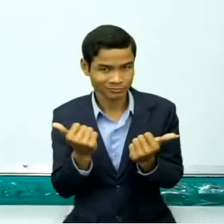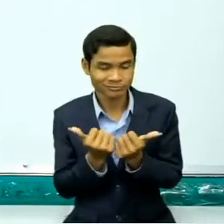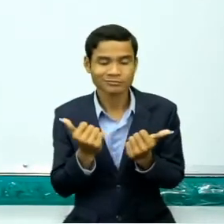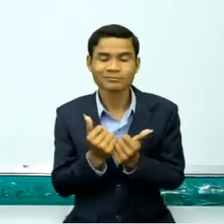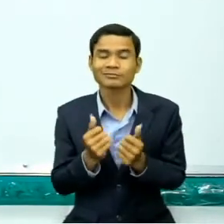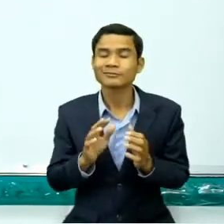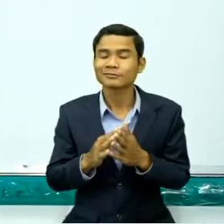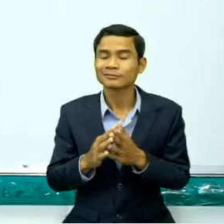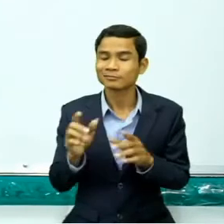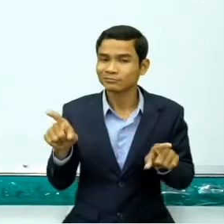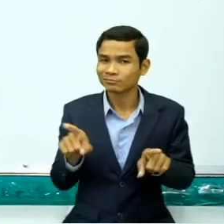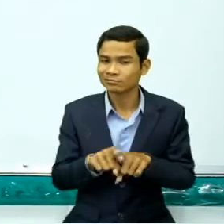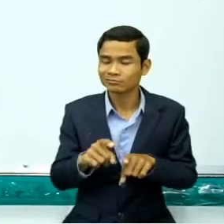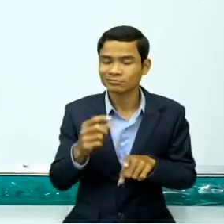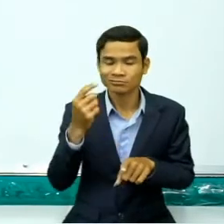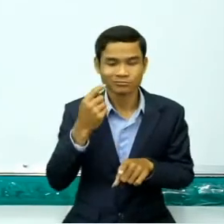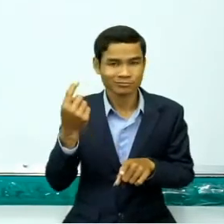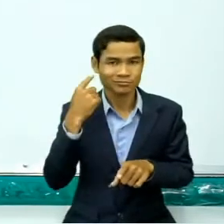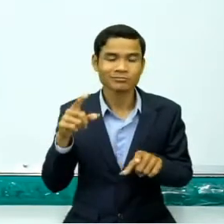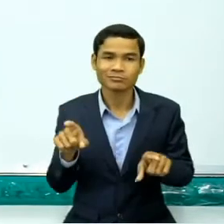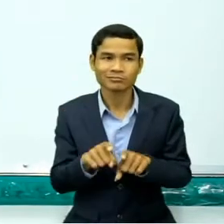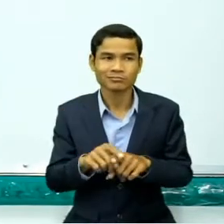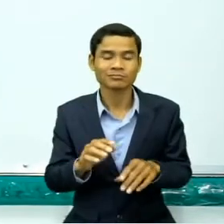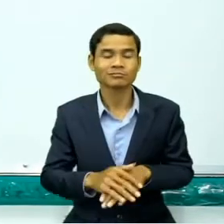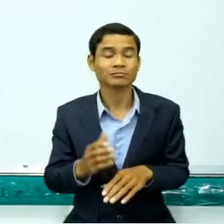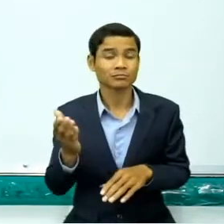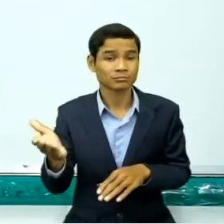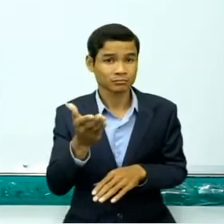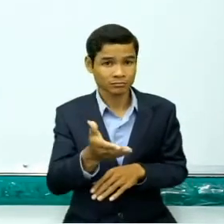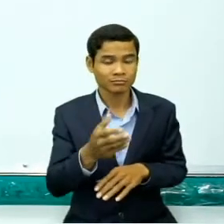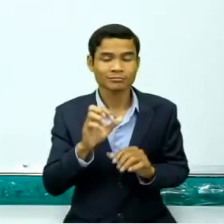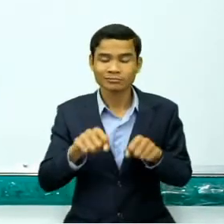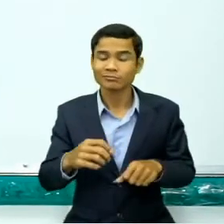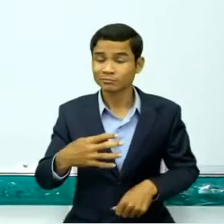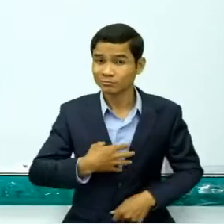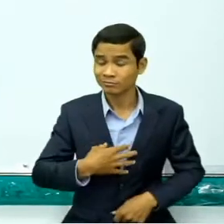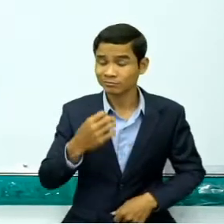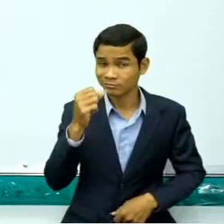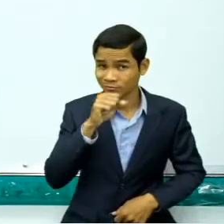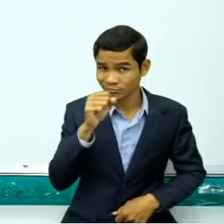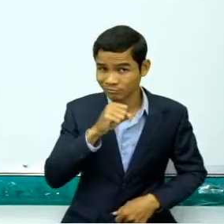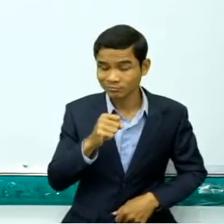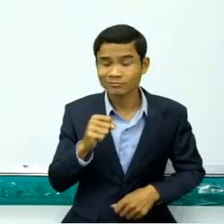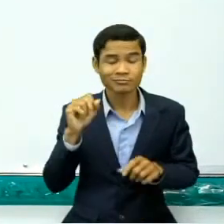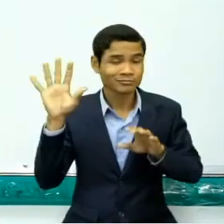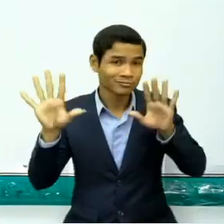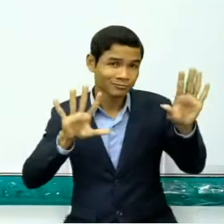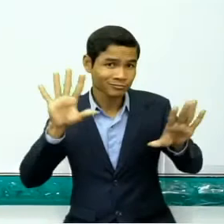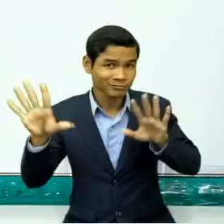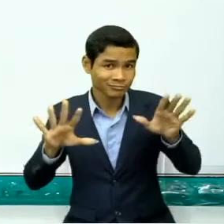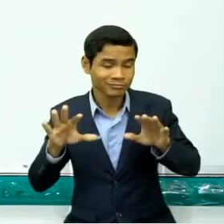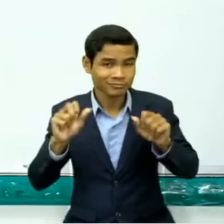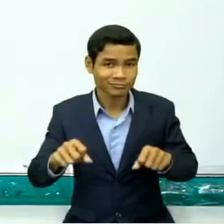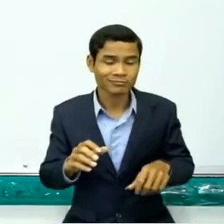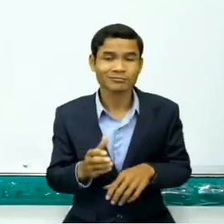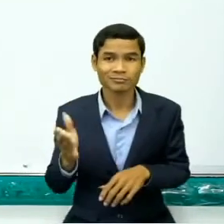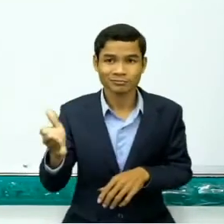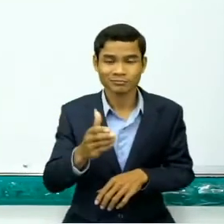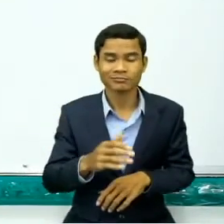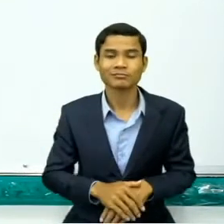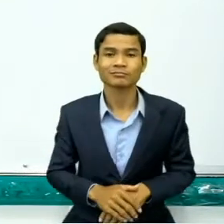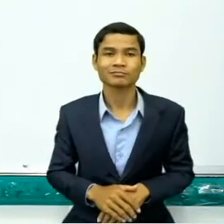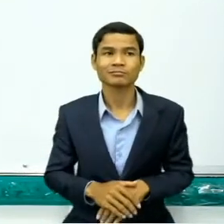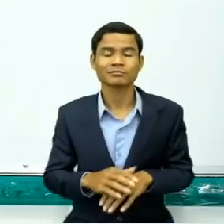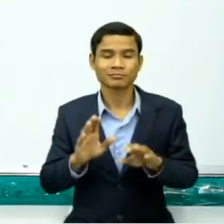chí rồi đòn đài ná chà ấy lấy con trang trẻ riêng hay thơ cài vị ca tạm bạch chùm riêng ngay con